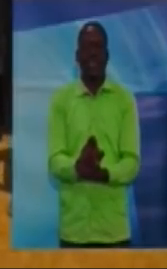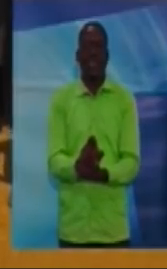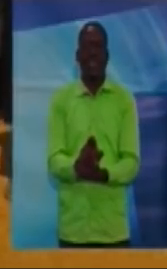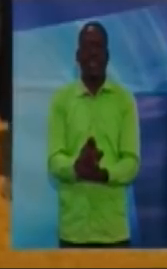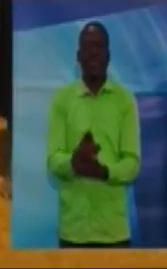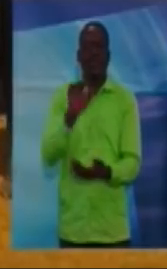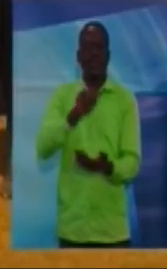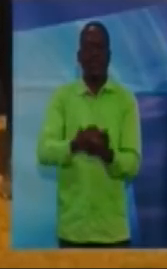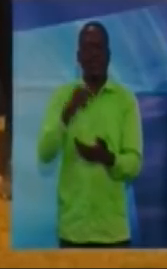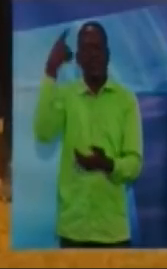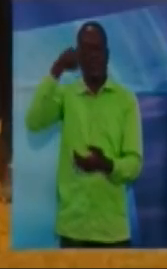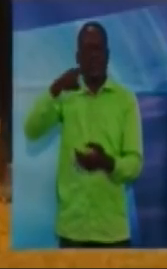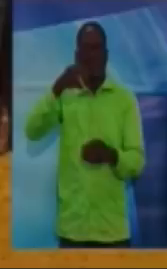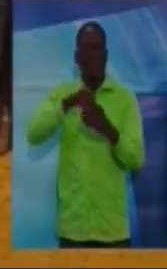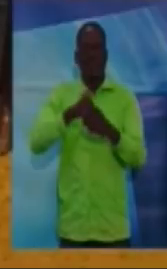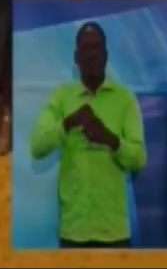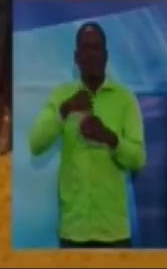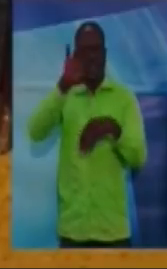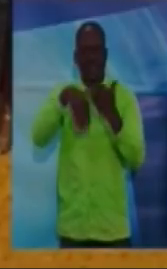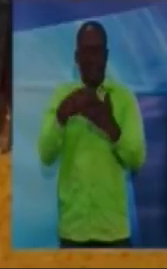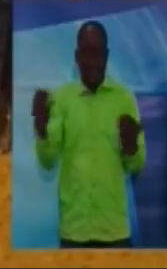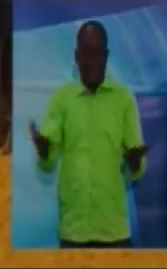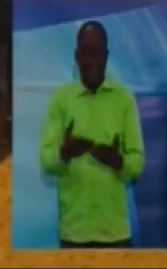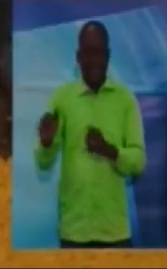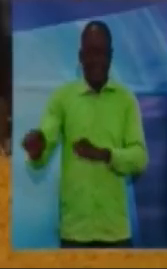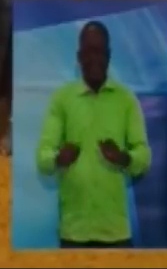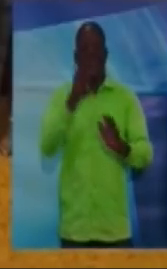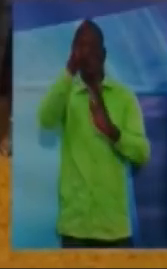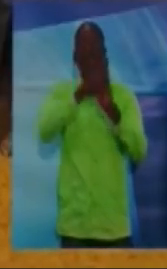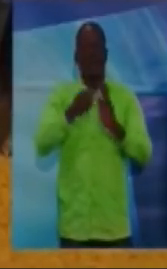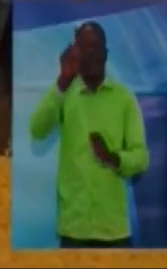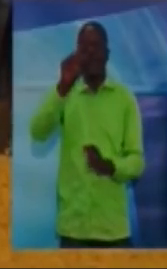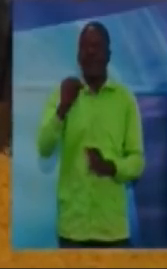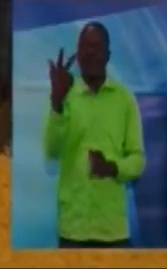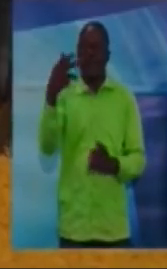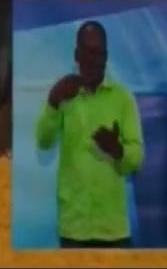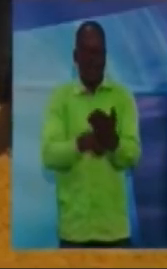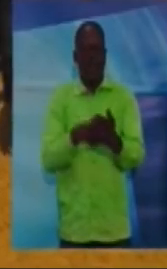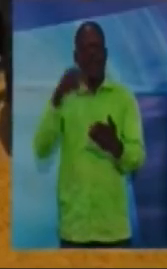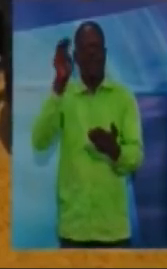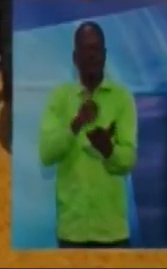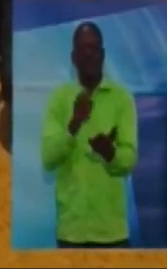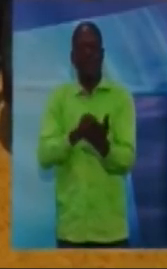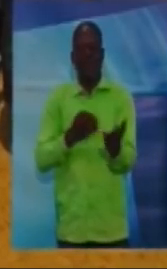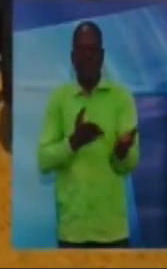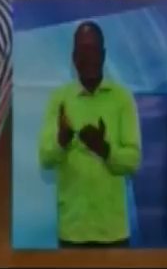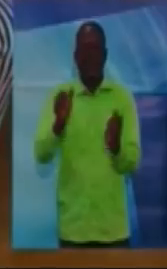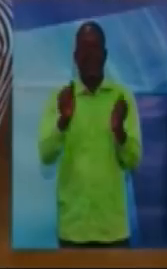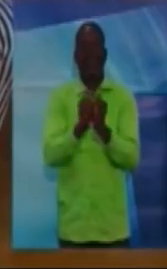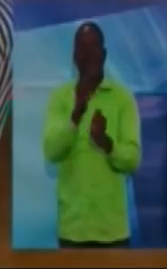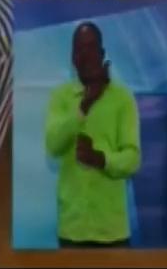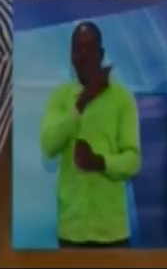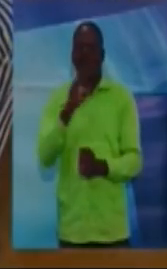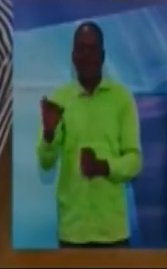C'est une prestation de serment qui symbolise ici l'engagement de ces 23 nouveaux médecins à servir à la loyauté du Burkina